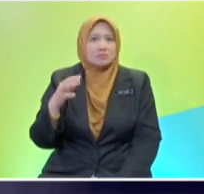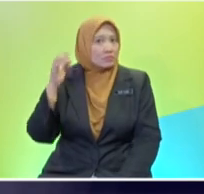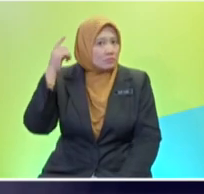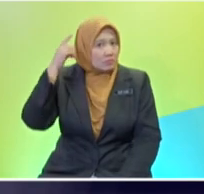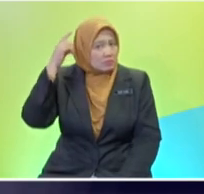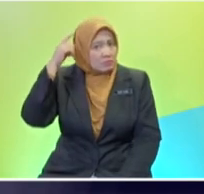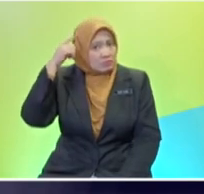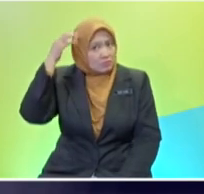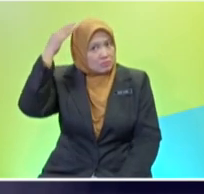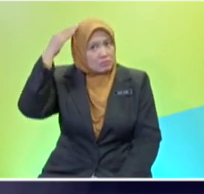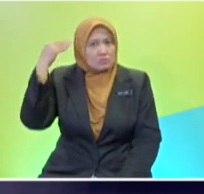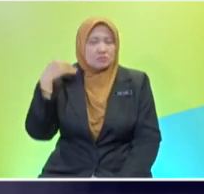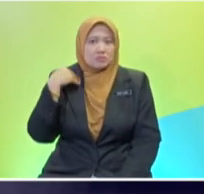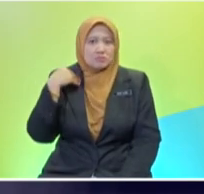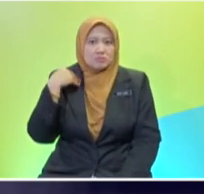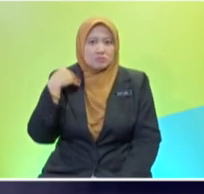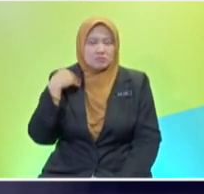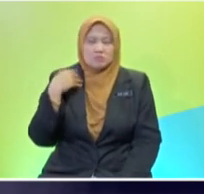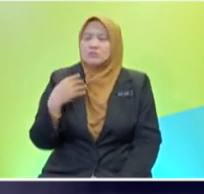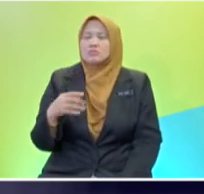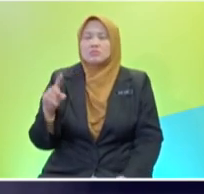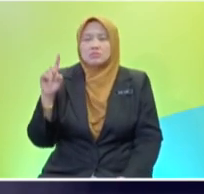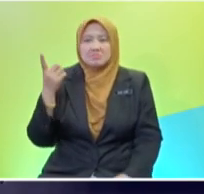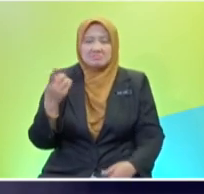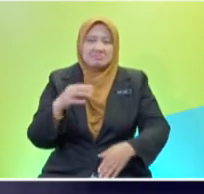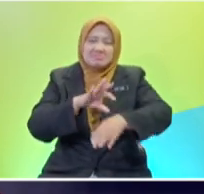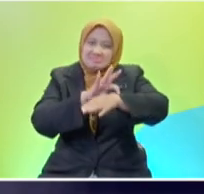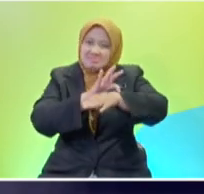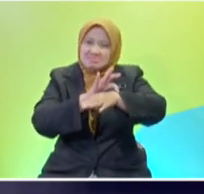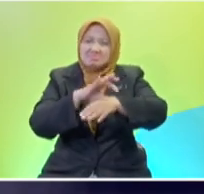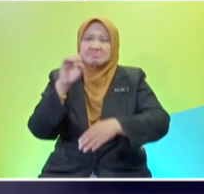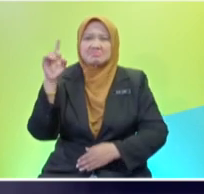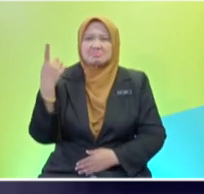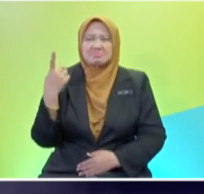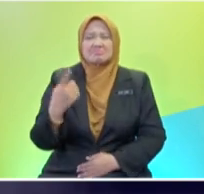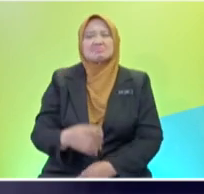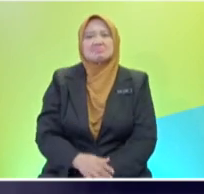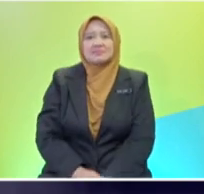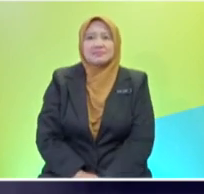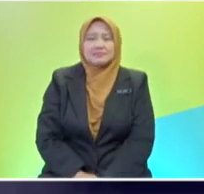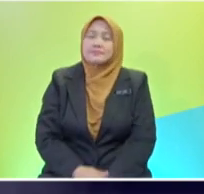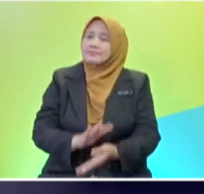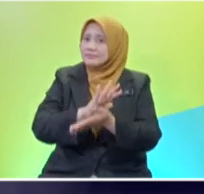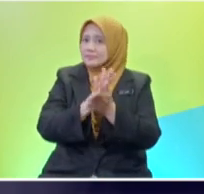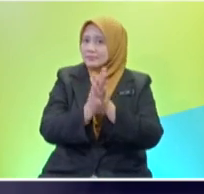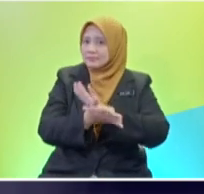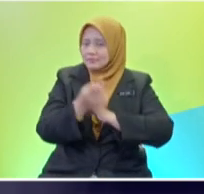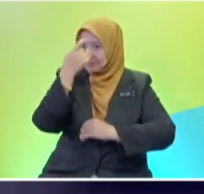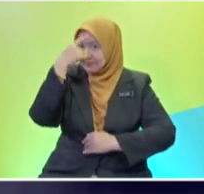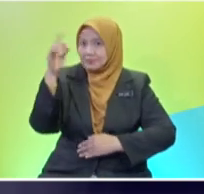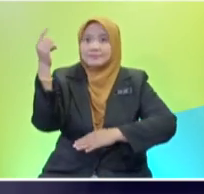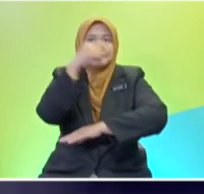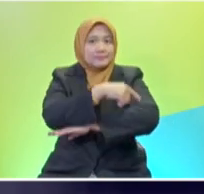di kepala tinggal tulang-tulang di tangan tinggal tulang-tulang di badan tinggal yang tujuh jadi untuk hari ini